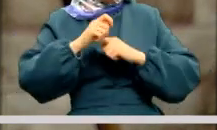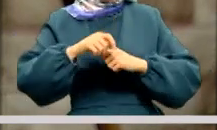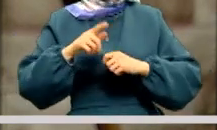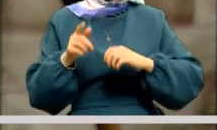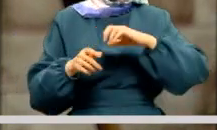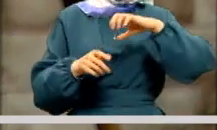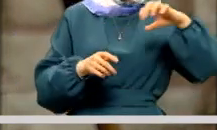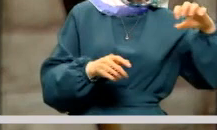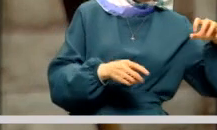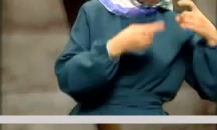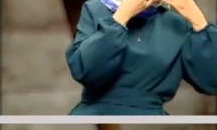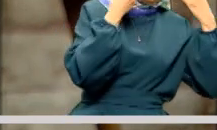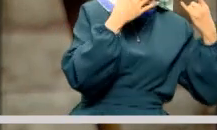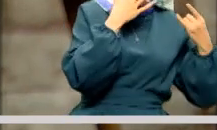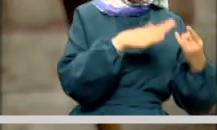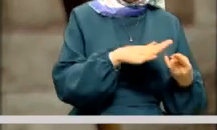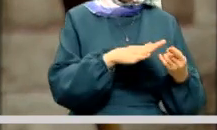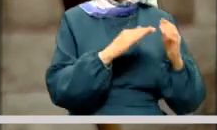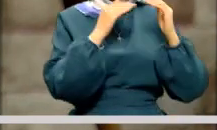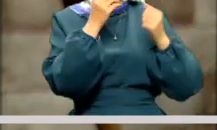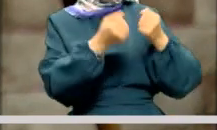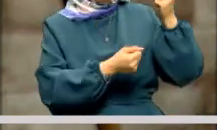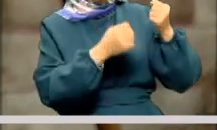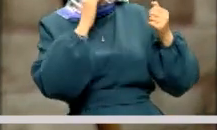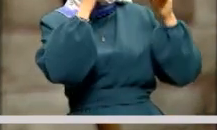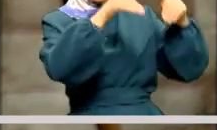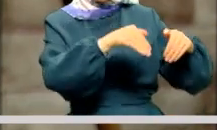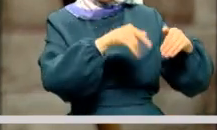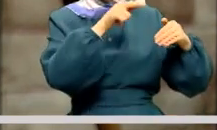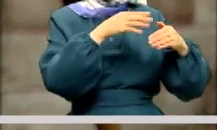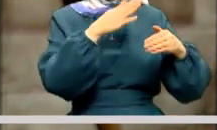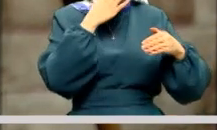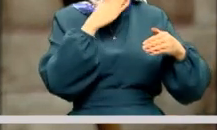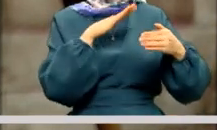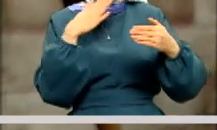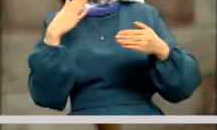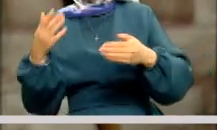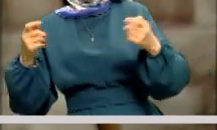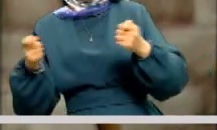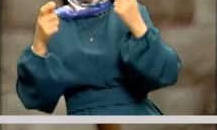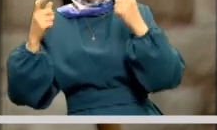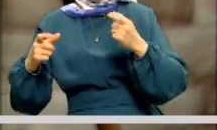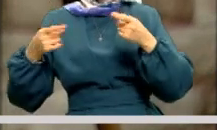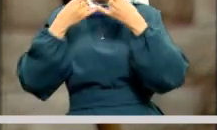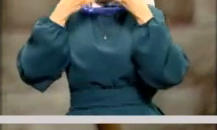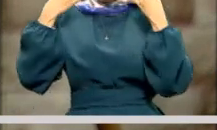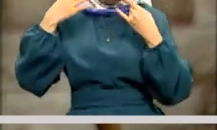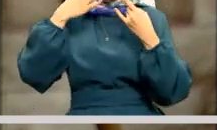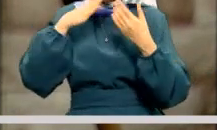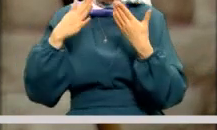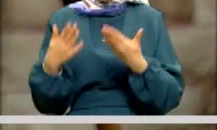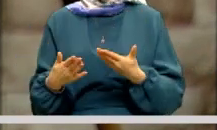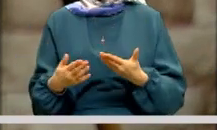kullanmıyor toplu taşıma araçlarına biniyorsunuz bir kısmında var bir kısmında yok veya iş yerine ya da işte dolmuşta veya Sokak alışveriş